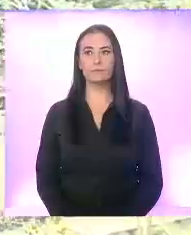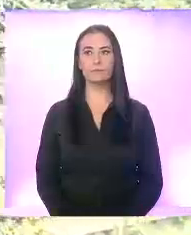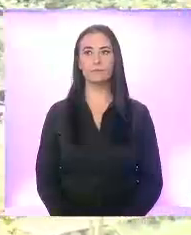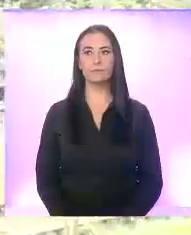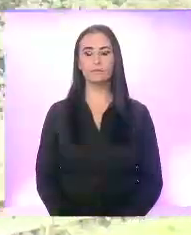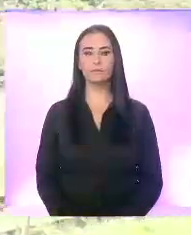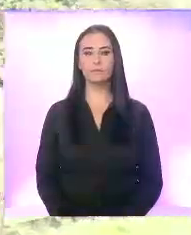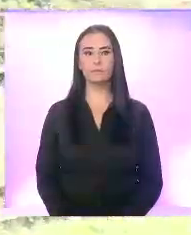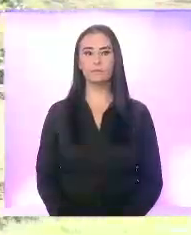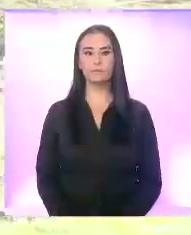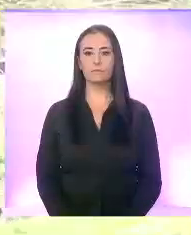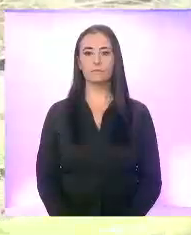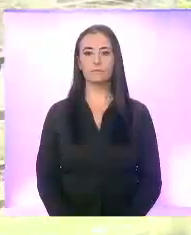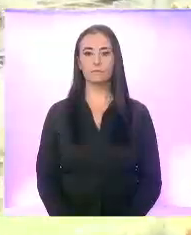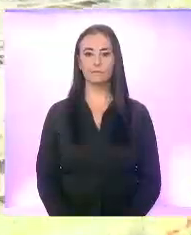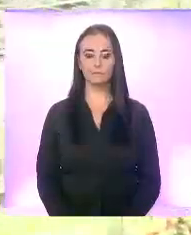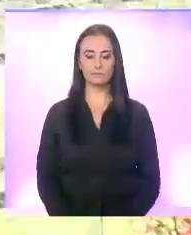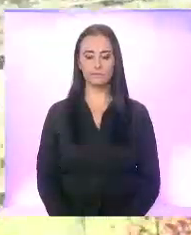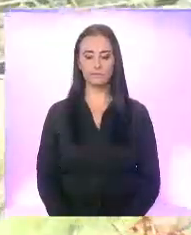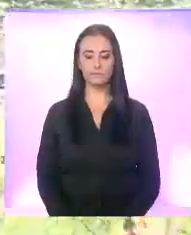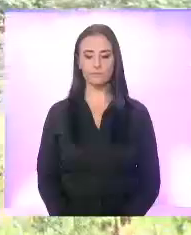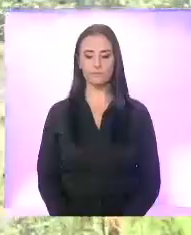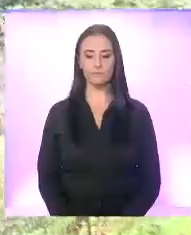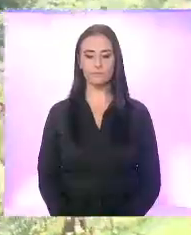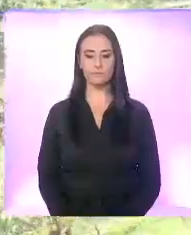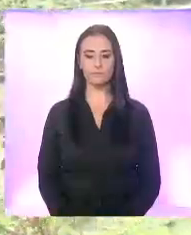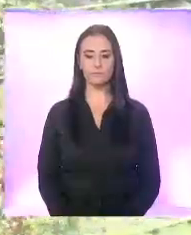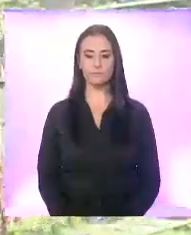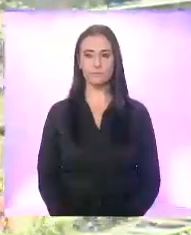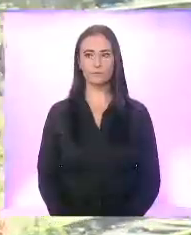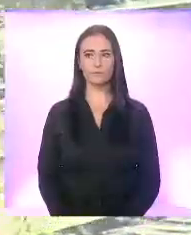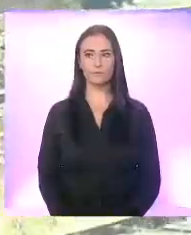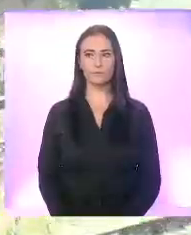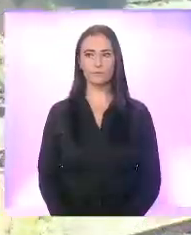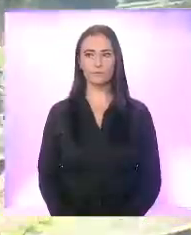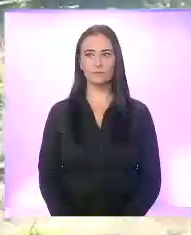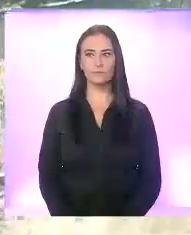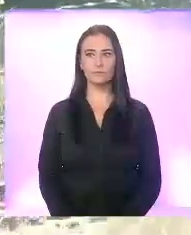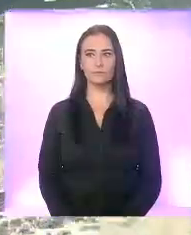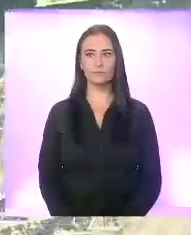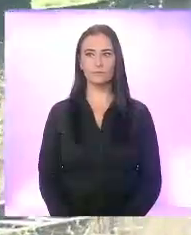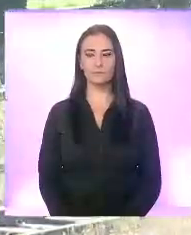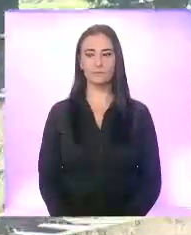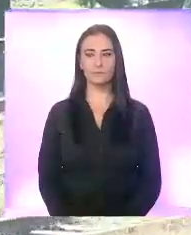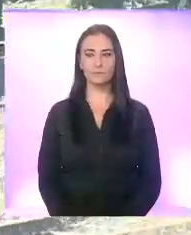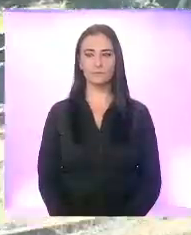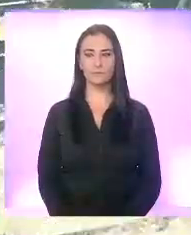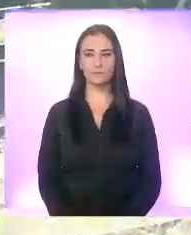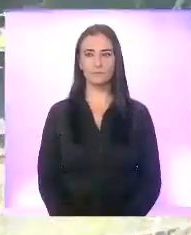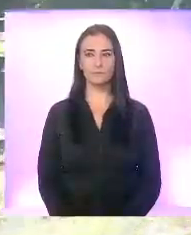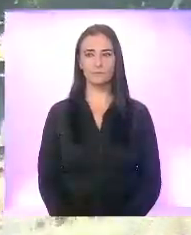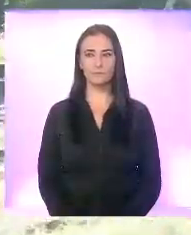continua. Scopul acestor lucrări este acela de a avea un transport durabil, cu efecte cât mai mici asupra